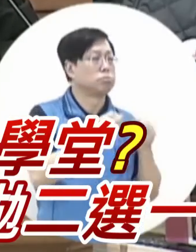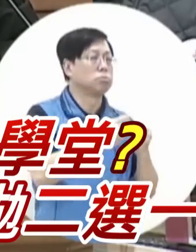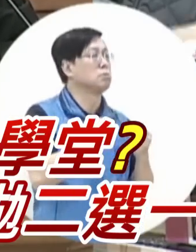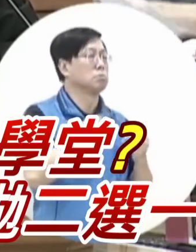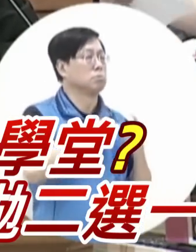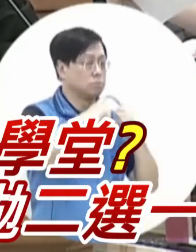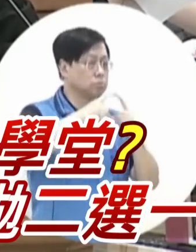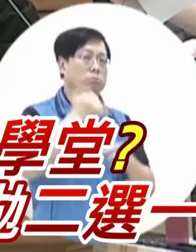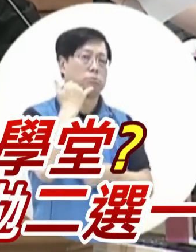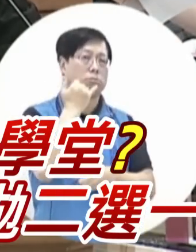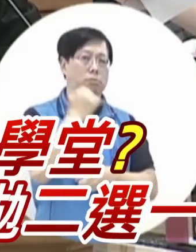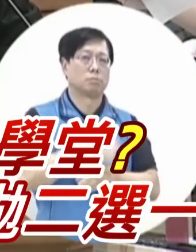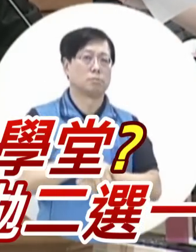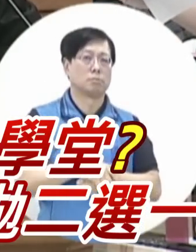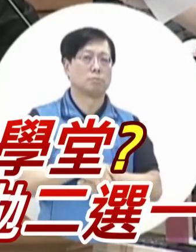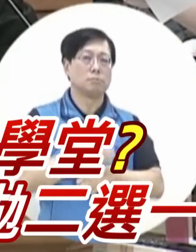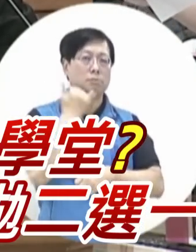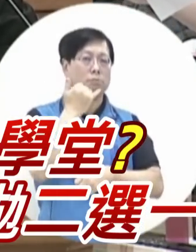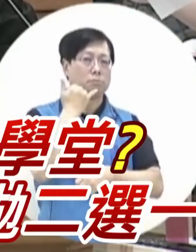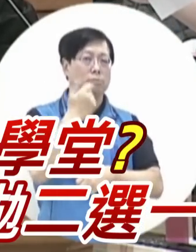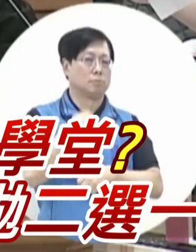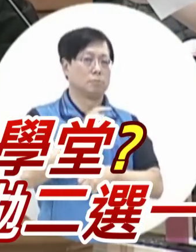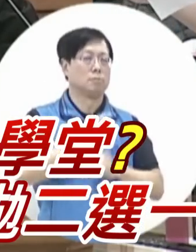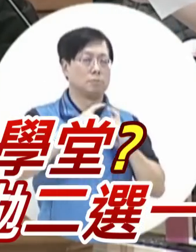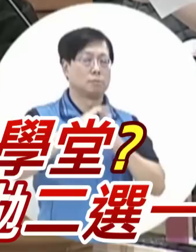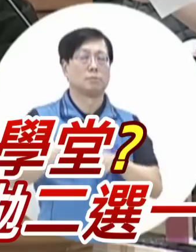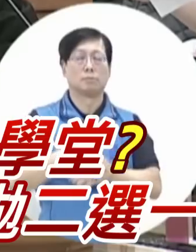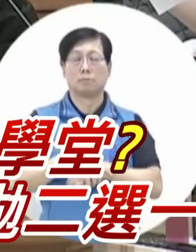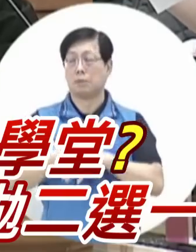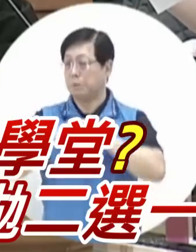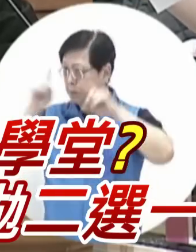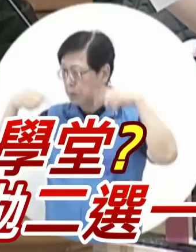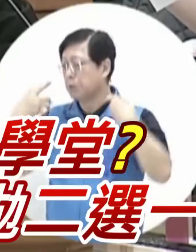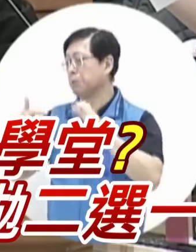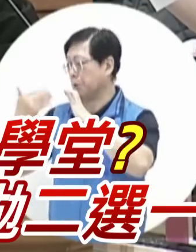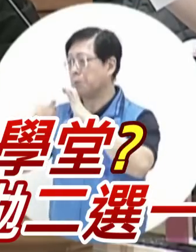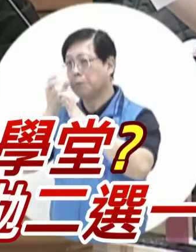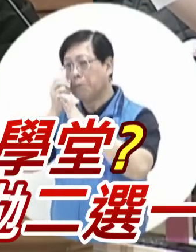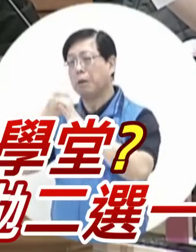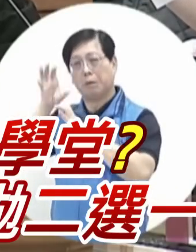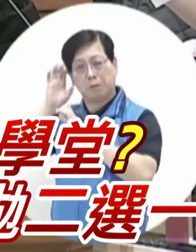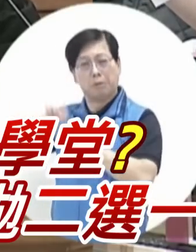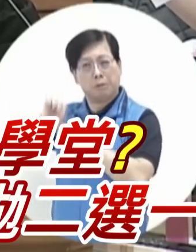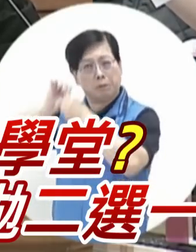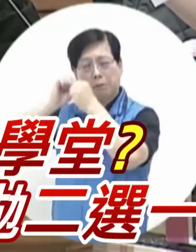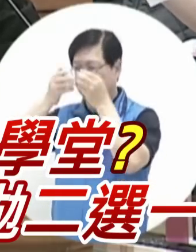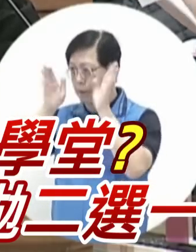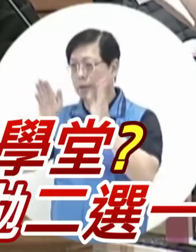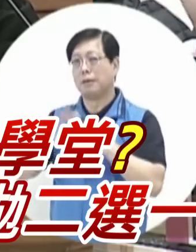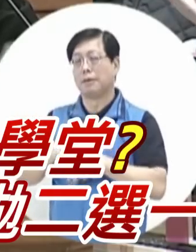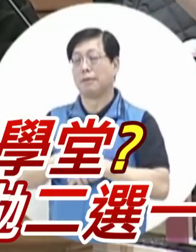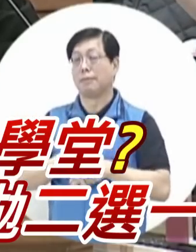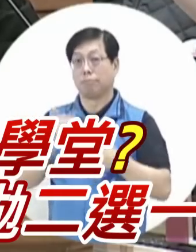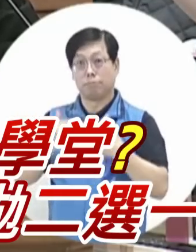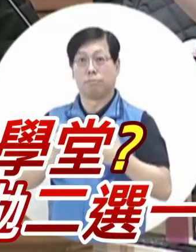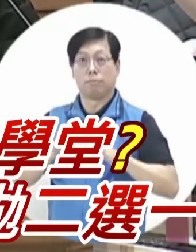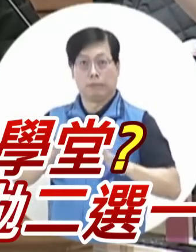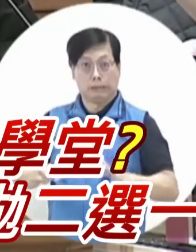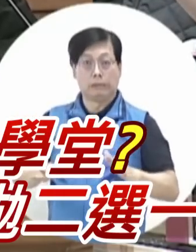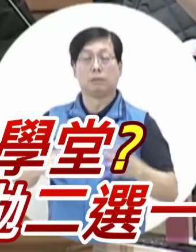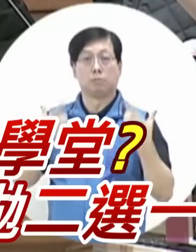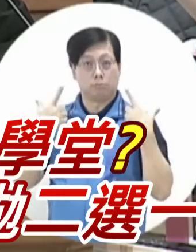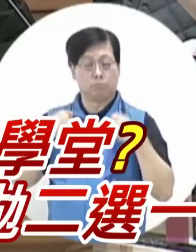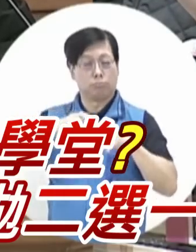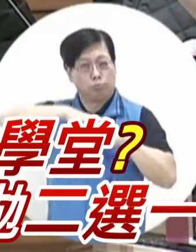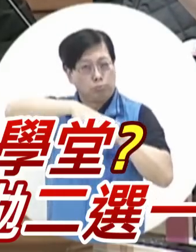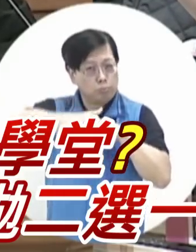来回答就好。 啊、你自己来回答， 哎，我自己回答。 好，平常要多看新闻，增加国际观了，好不好？哈，中国呢，现在呢，其实已经全世